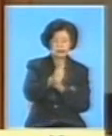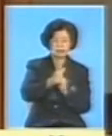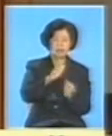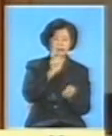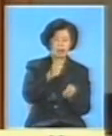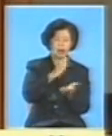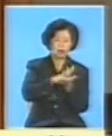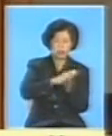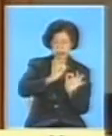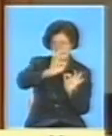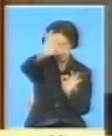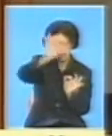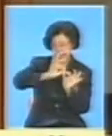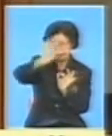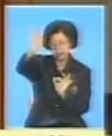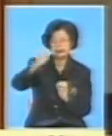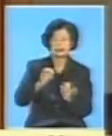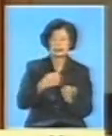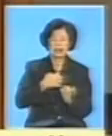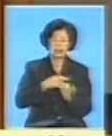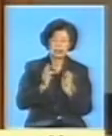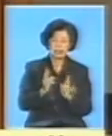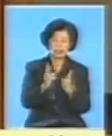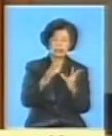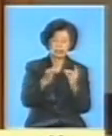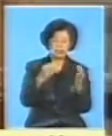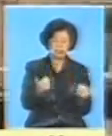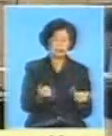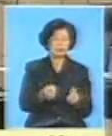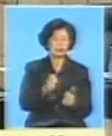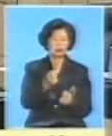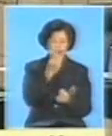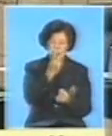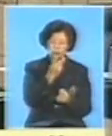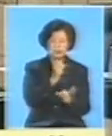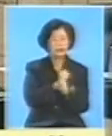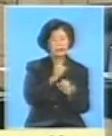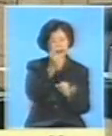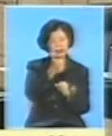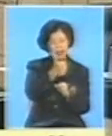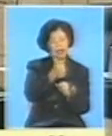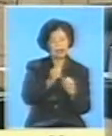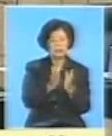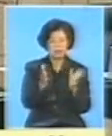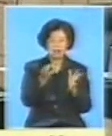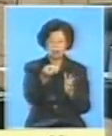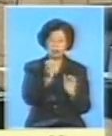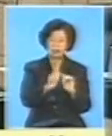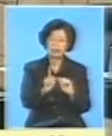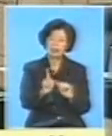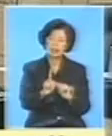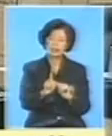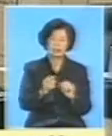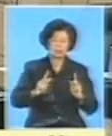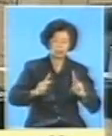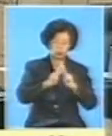ครับเพราะฉะนั้นก็อยากจะให้เร่งรัดในเรื่องนี้นะครับแต่ต้องไปดูด้วยว่ามันทำได้แค่ไหนอย่างไรอันนี้กระทรวงศึกษามีแนวทางอยู่แล้วนะครับเ